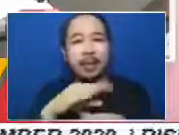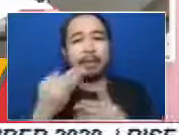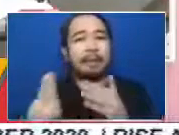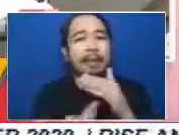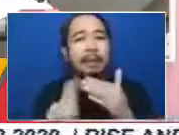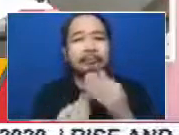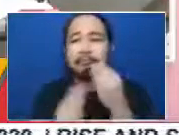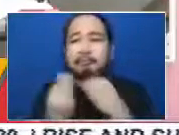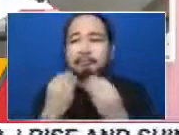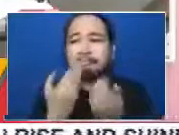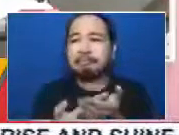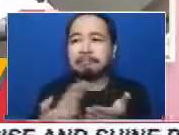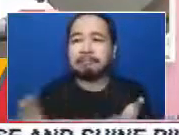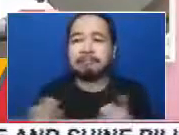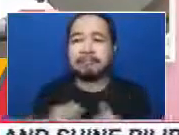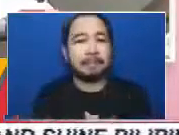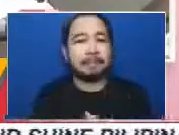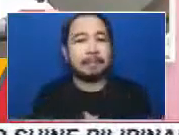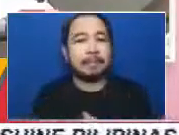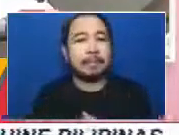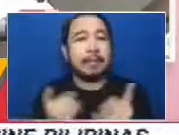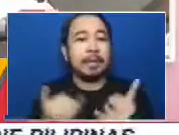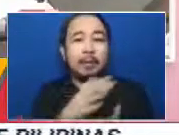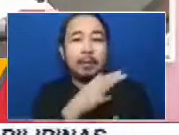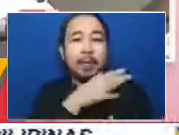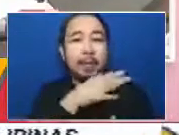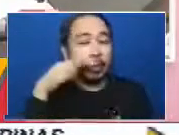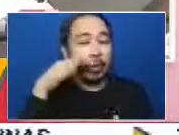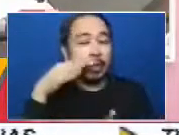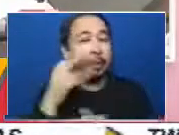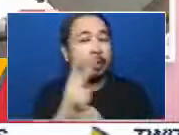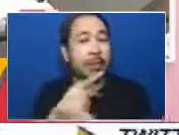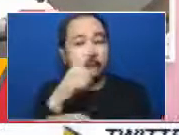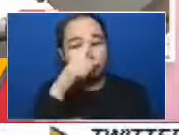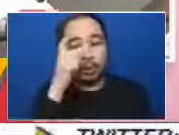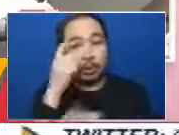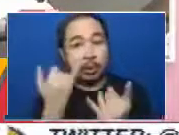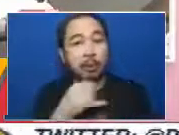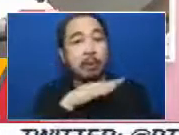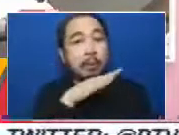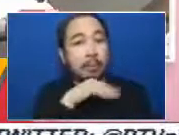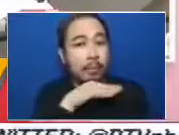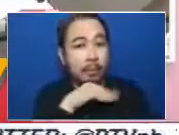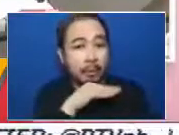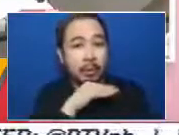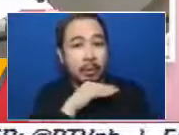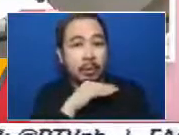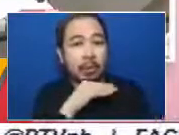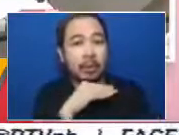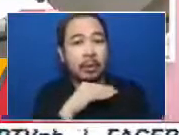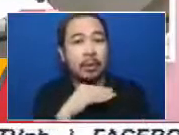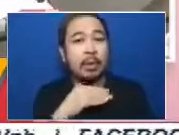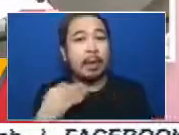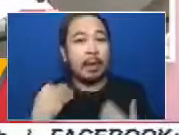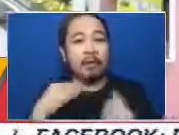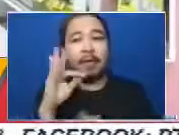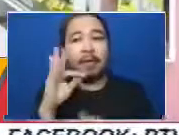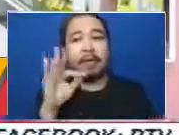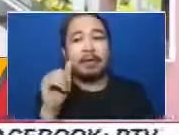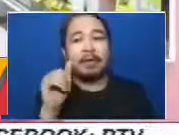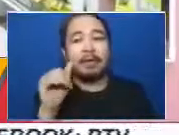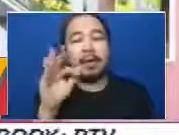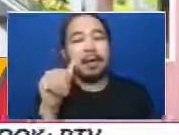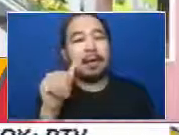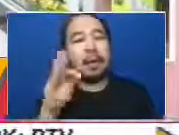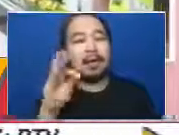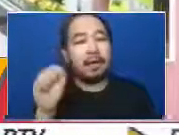ilan-ilan din na nai-issuehan ng letters of inquiry or notice of violation pagka nakalampas dun sa suggested retail